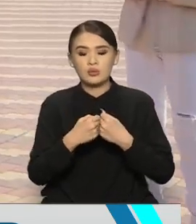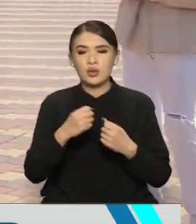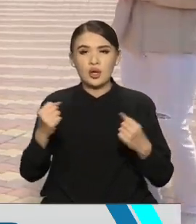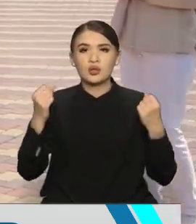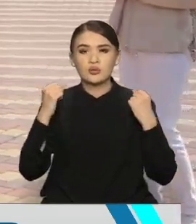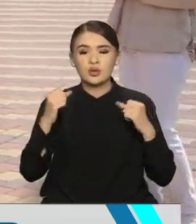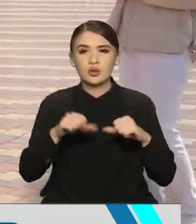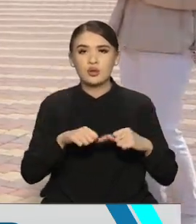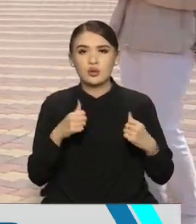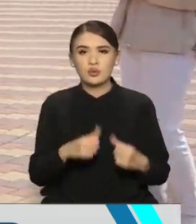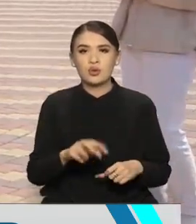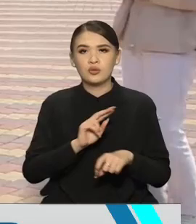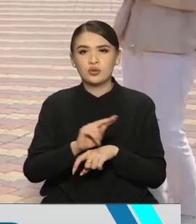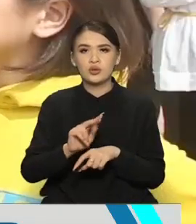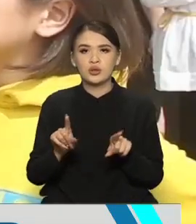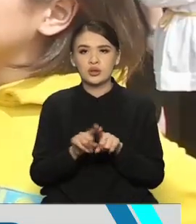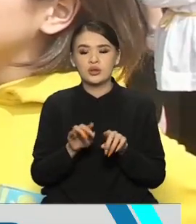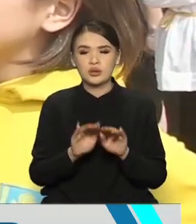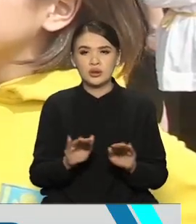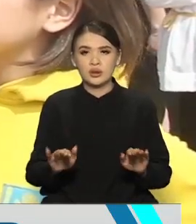прививают и своим детям